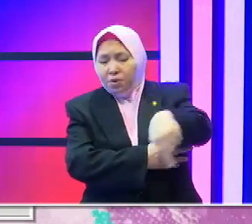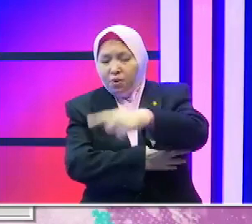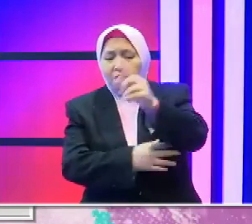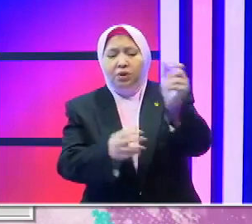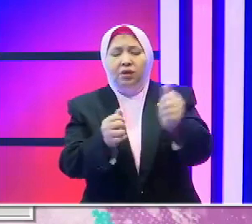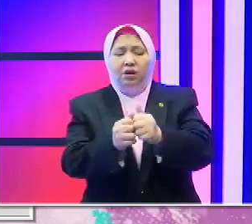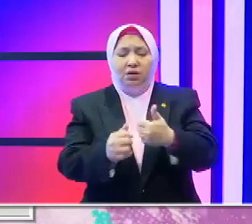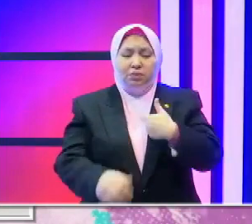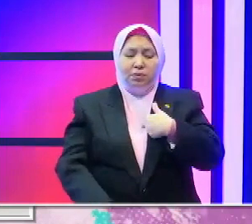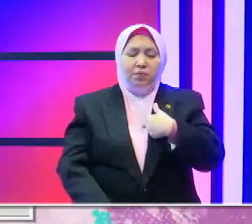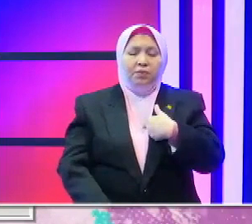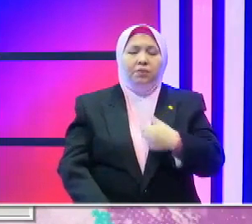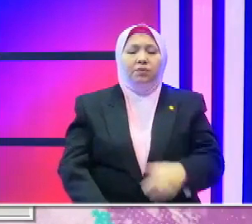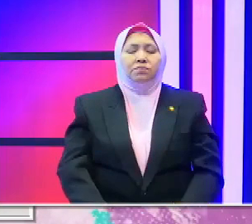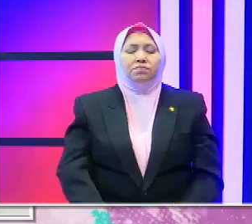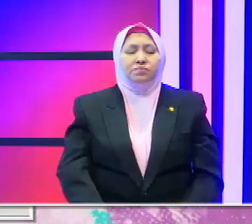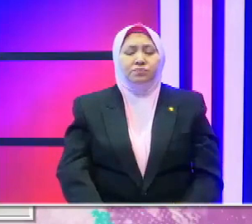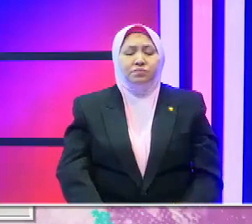موعدي؟